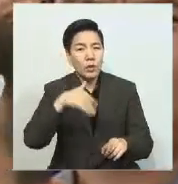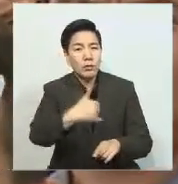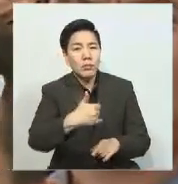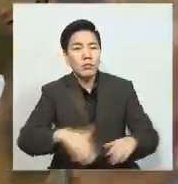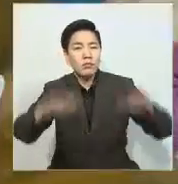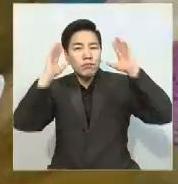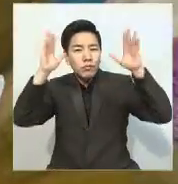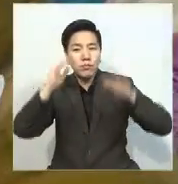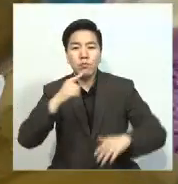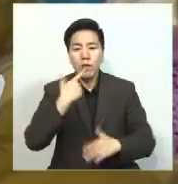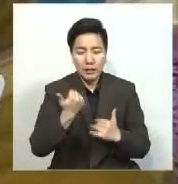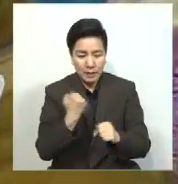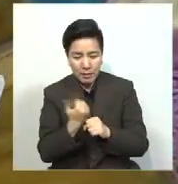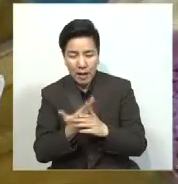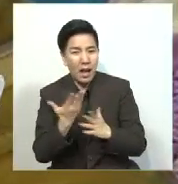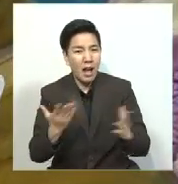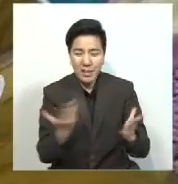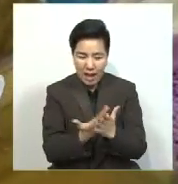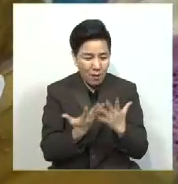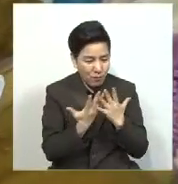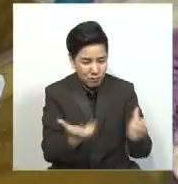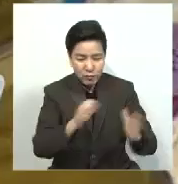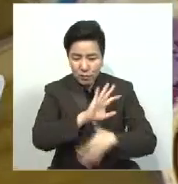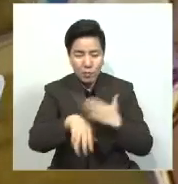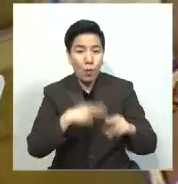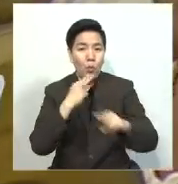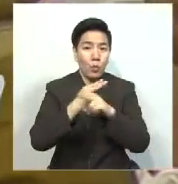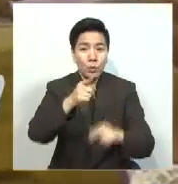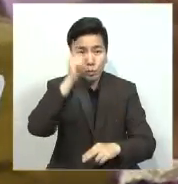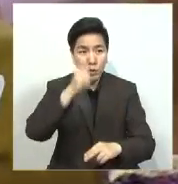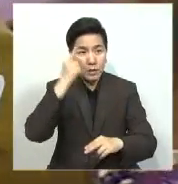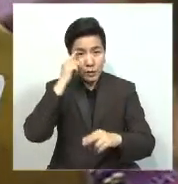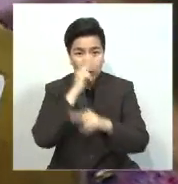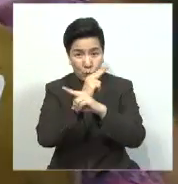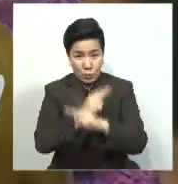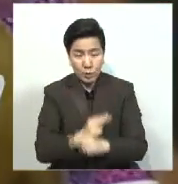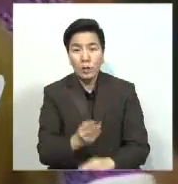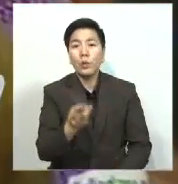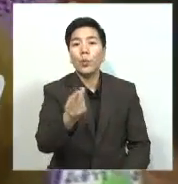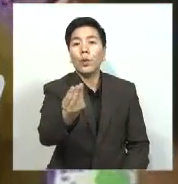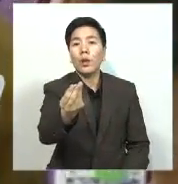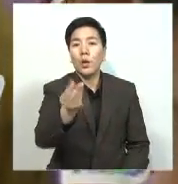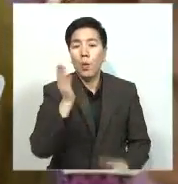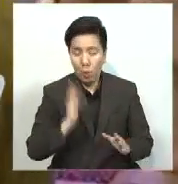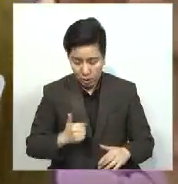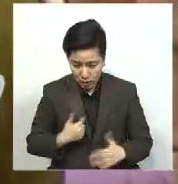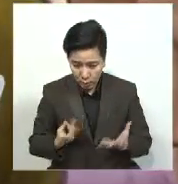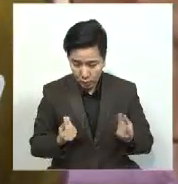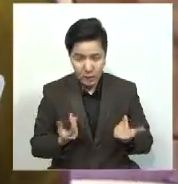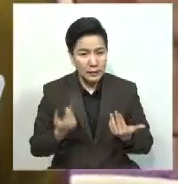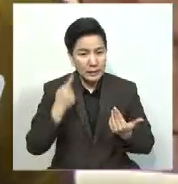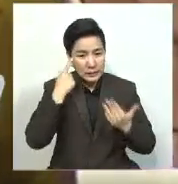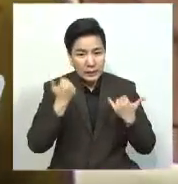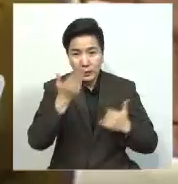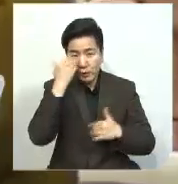าหาเสียงเนี่ยเวลาเขาบอกให้นี่ทั้งหมดคูณตัวเลขมาดูเลยมีเท่าไหร่คนเนี่ยคนเรามีเท่าไหร่ตัวเลขอ